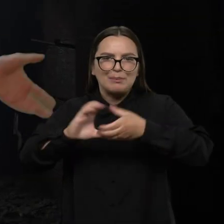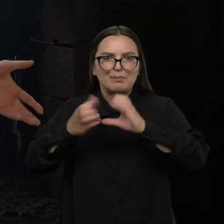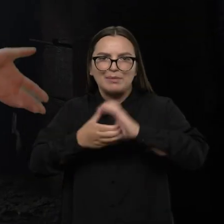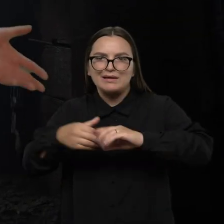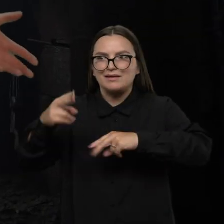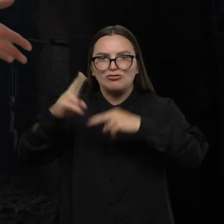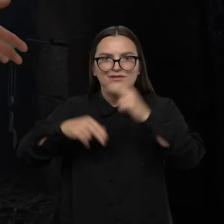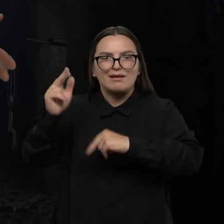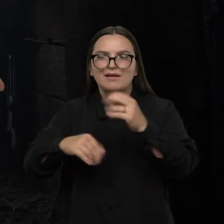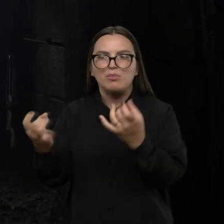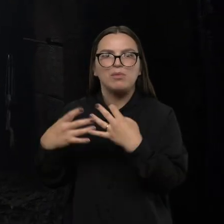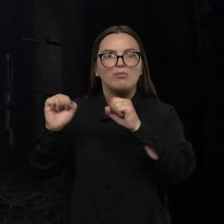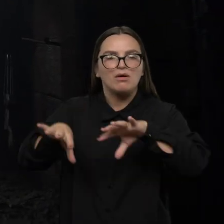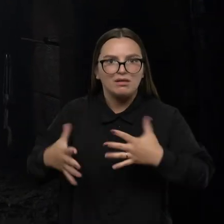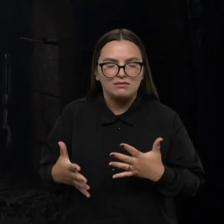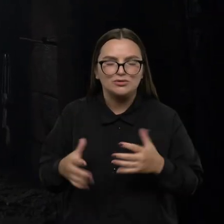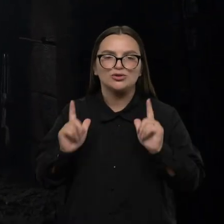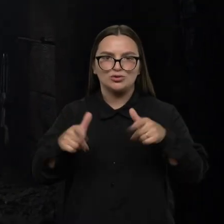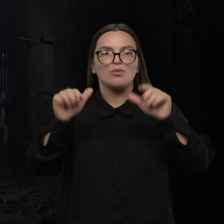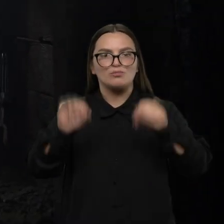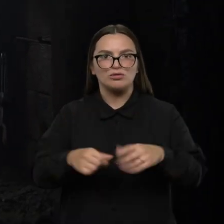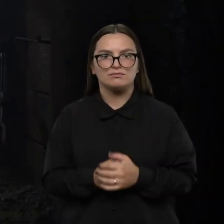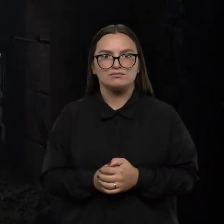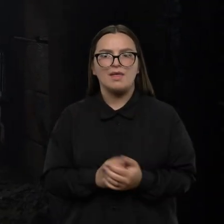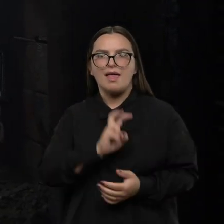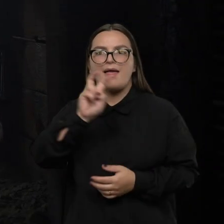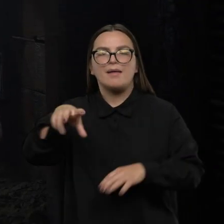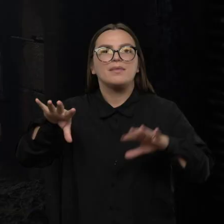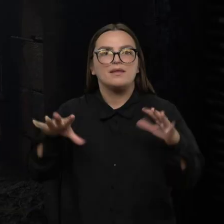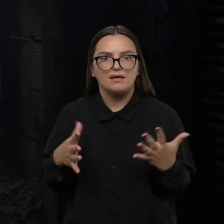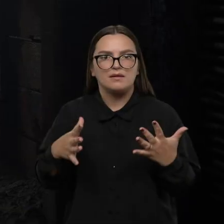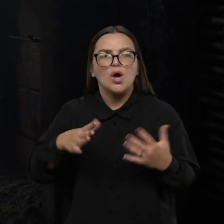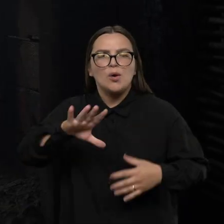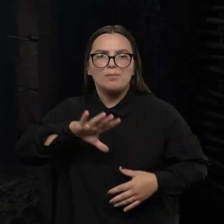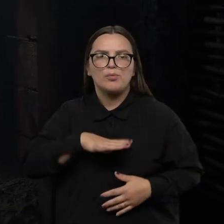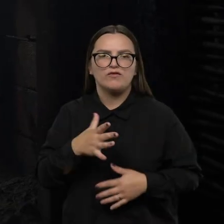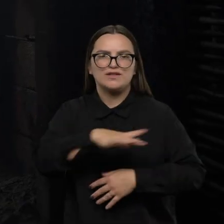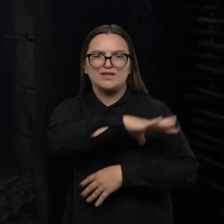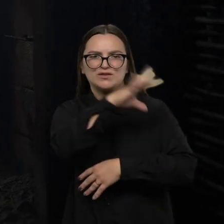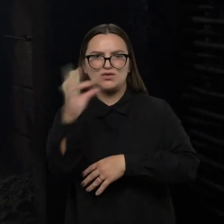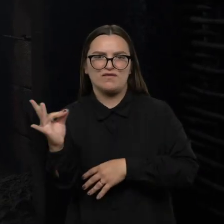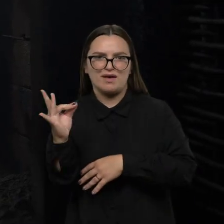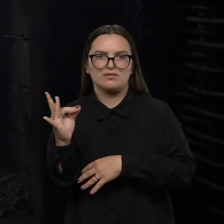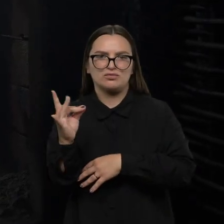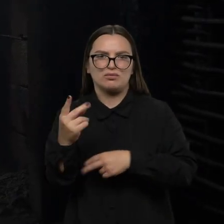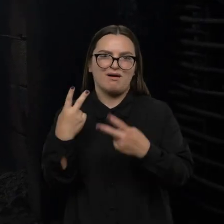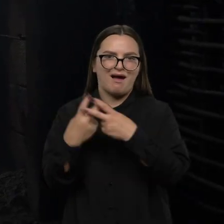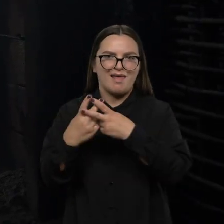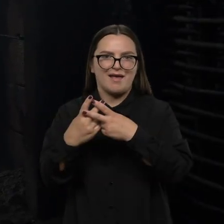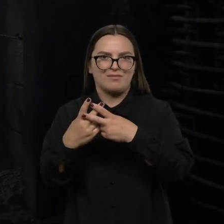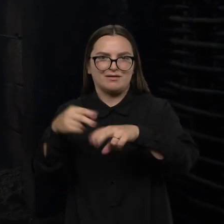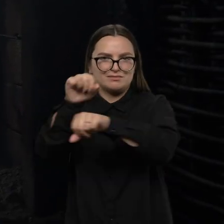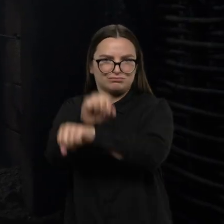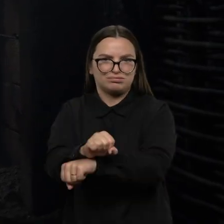ar gelžbetoninės konstrukcijos? O gali. Aplankėme vos kelias buvusios sovietinių represinių struktūrų